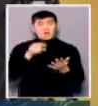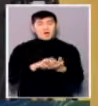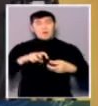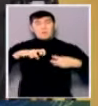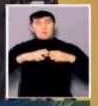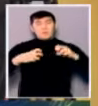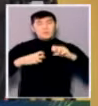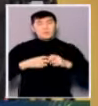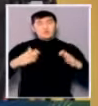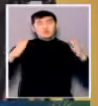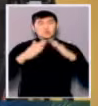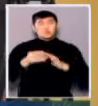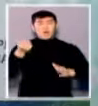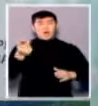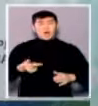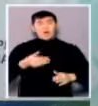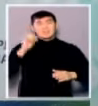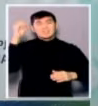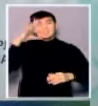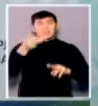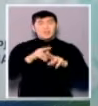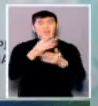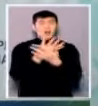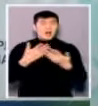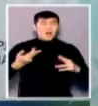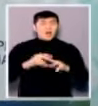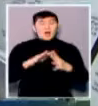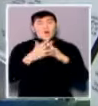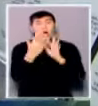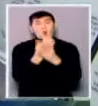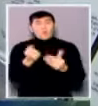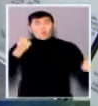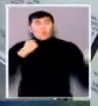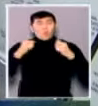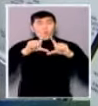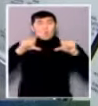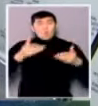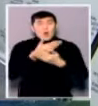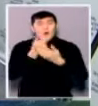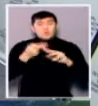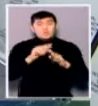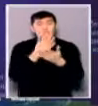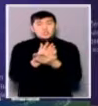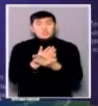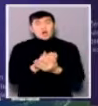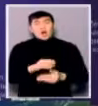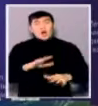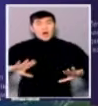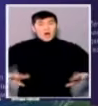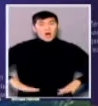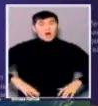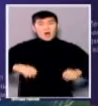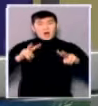проблемасы тұрғын үйдің жетіспеуі, көше жарыға, абаттандыру, ауылдардың спорт алаңдарымен қамтылмауы. Сондай-ақ жұртшылық атқамінерлер